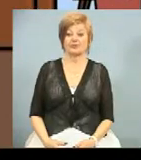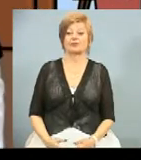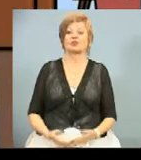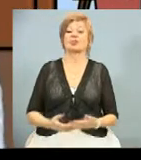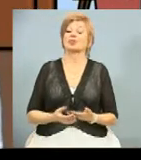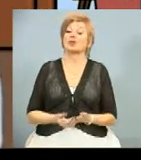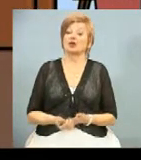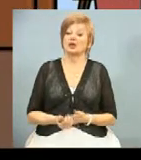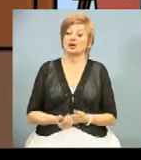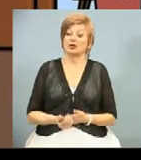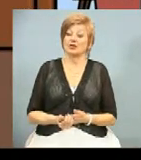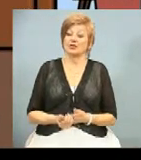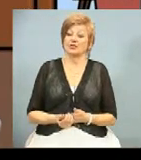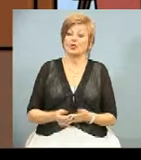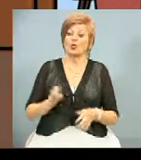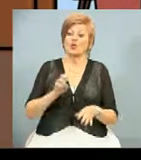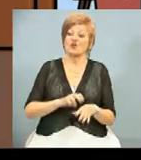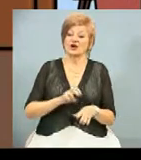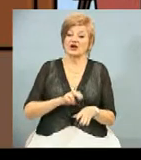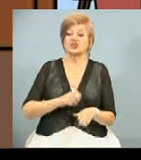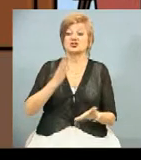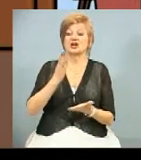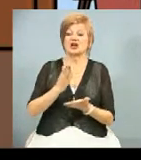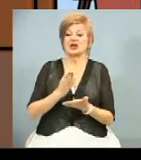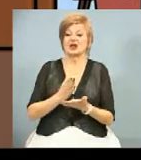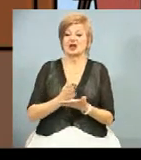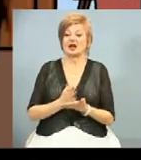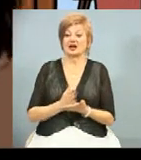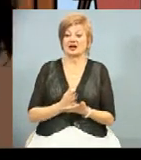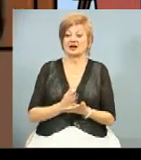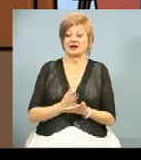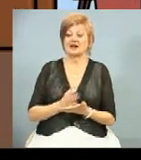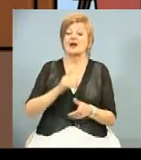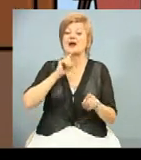Врач, это у него есть медсестра.